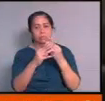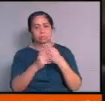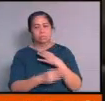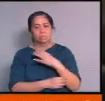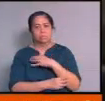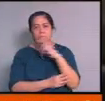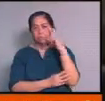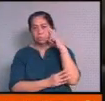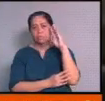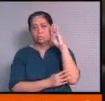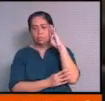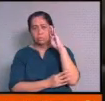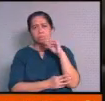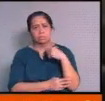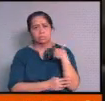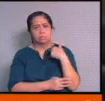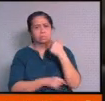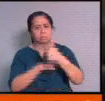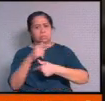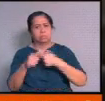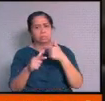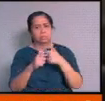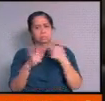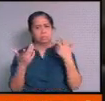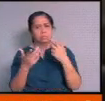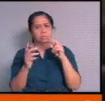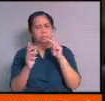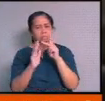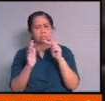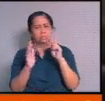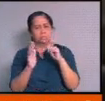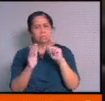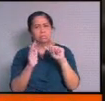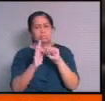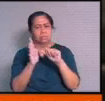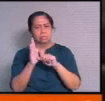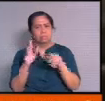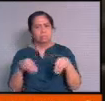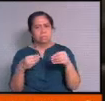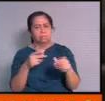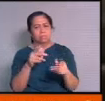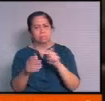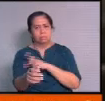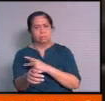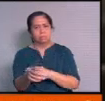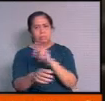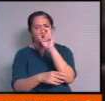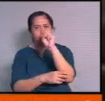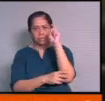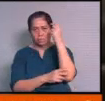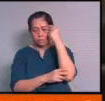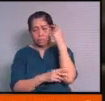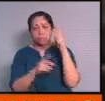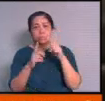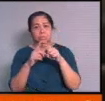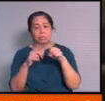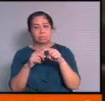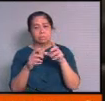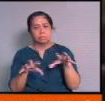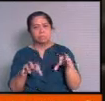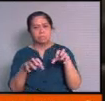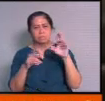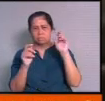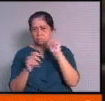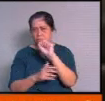Congressman Rufy Biason, may Global Magnitsky Act ang Amerika na nagbibigay kapangyarihan sa US government para i-freeze